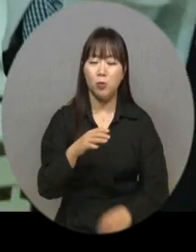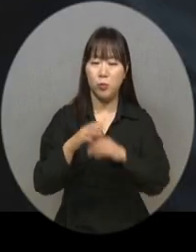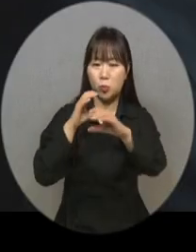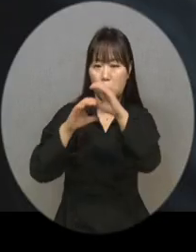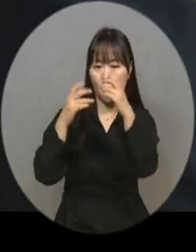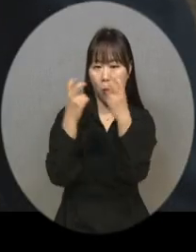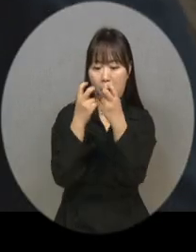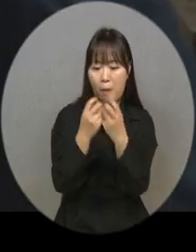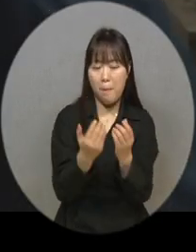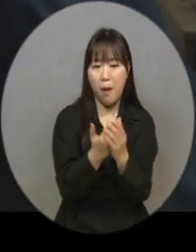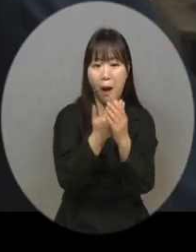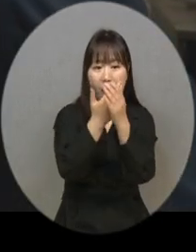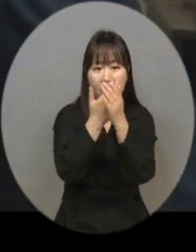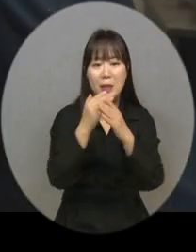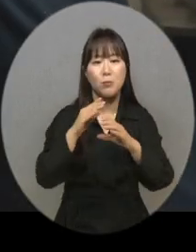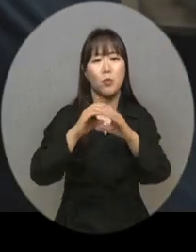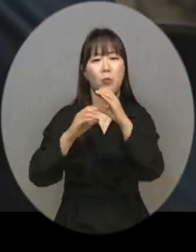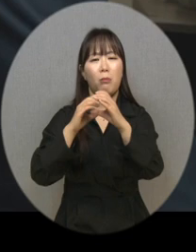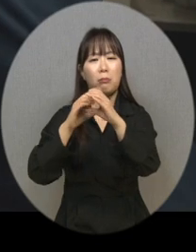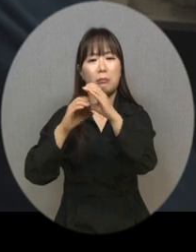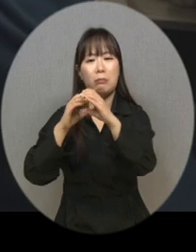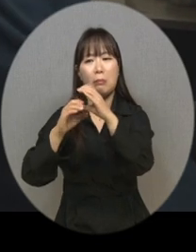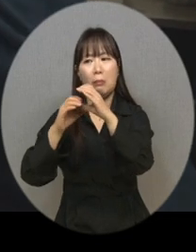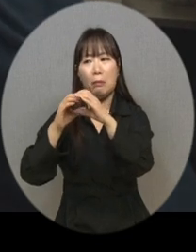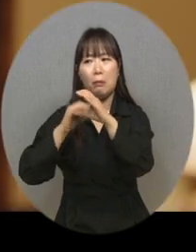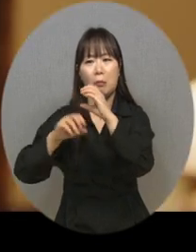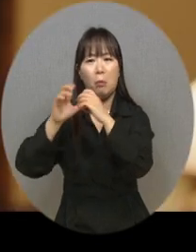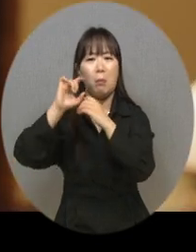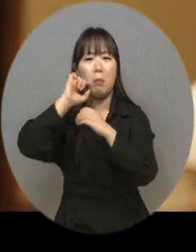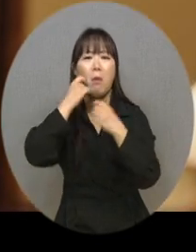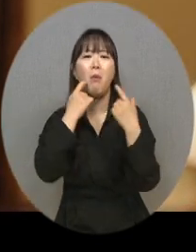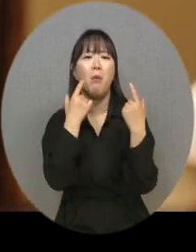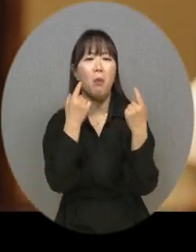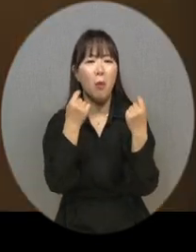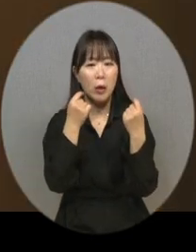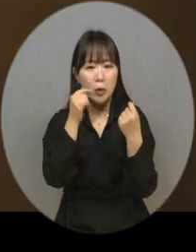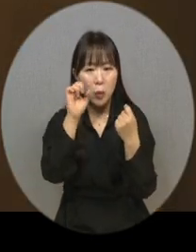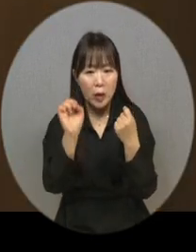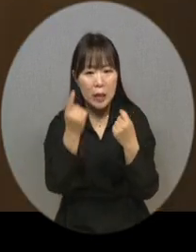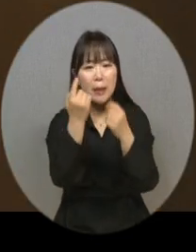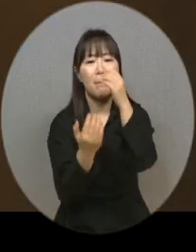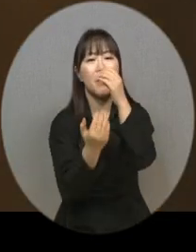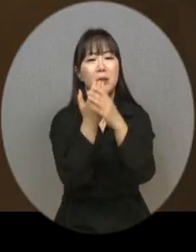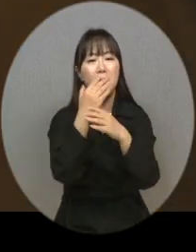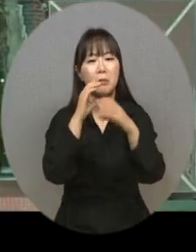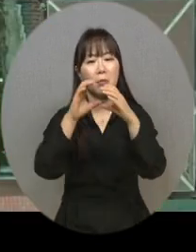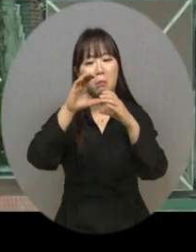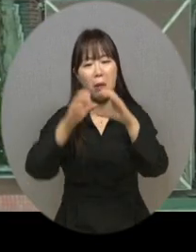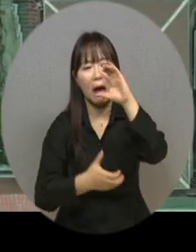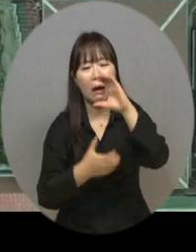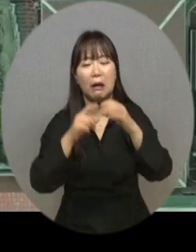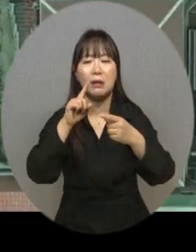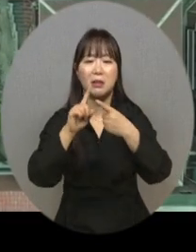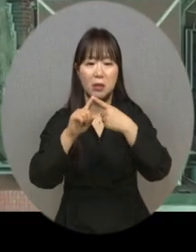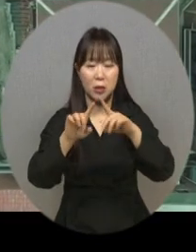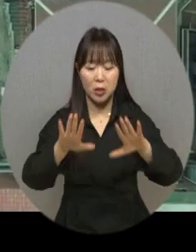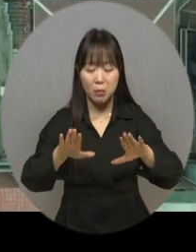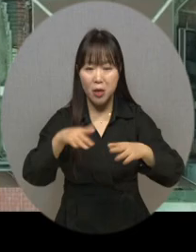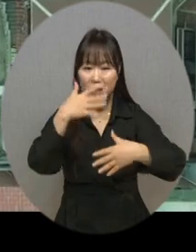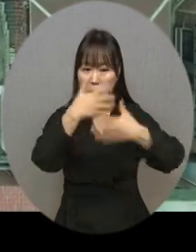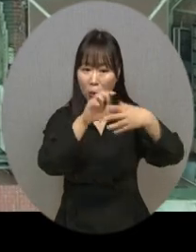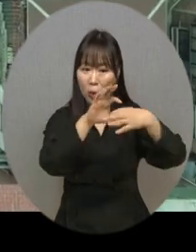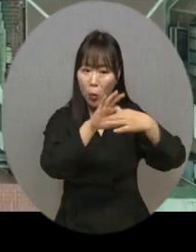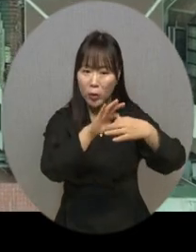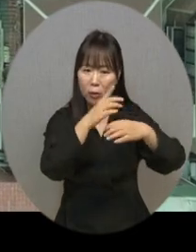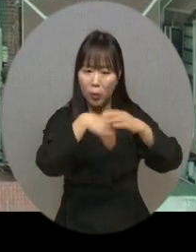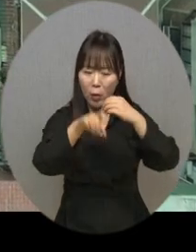소통수단이 발달하면서 요즘 소통이 더 어렵다고 생각이 됐고, 그러면서 발생하는 그런 소통장애에 대해서 이 영화는